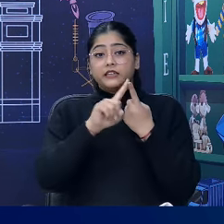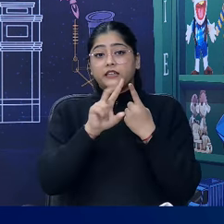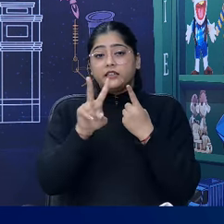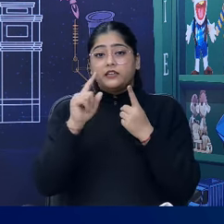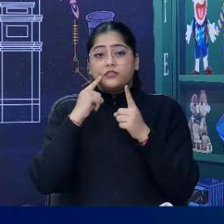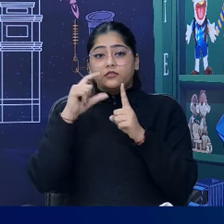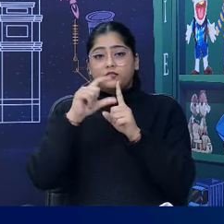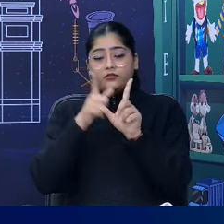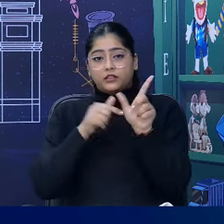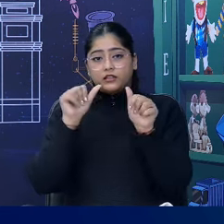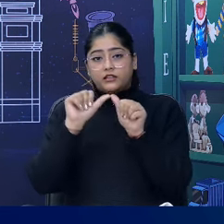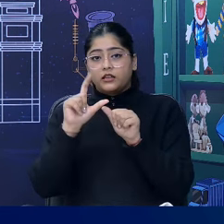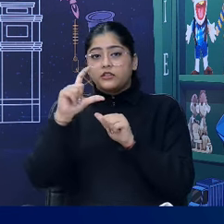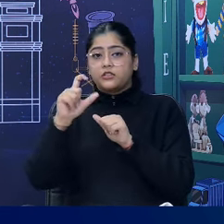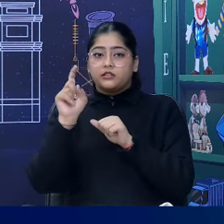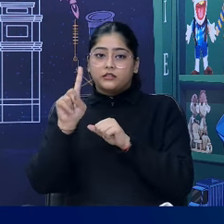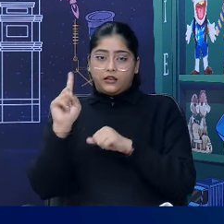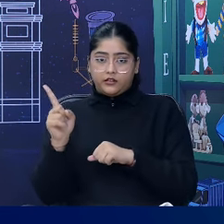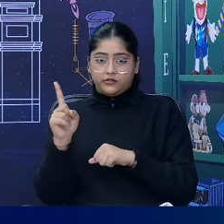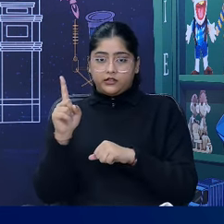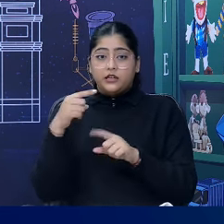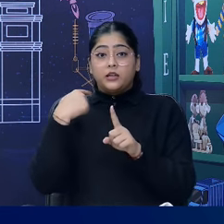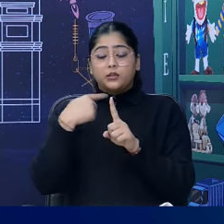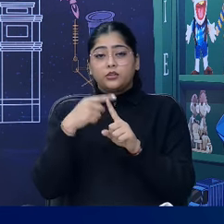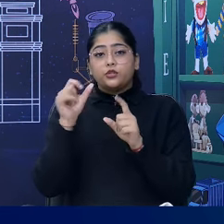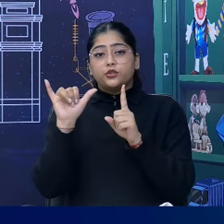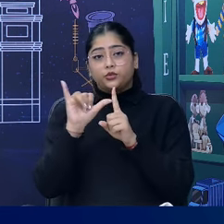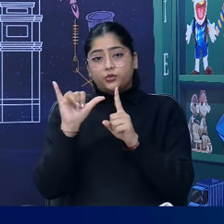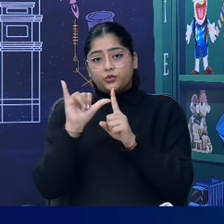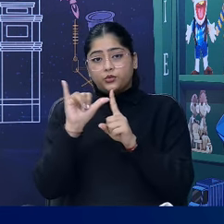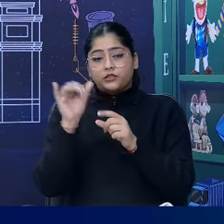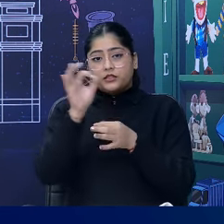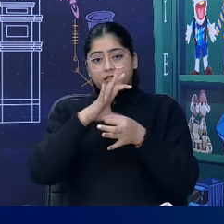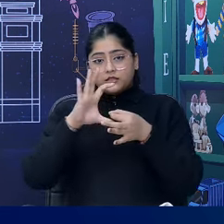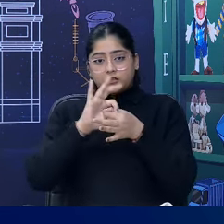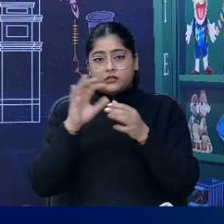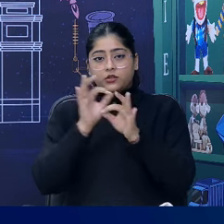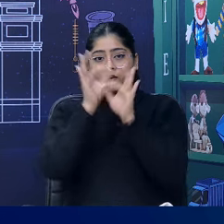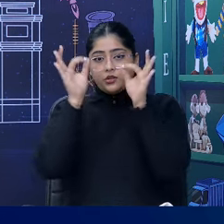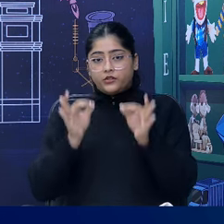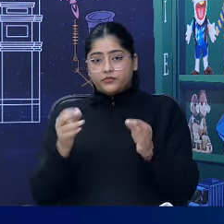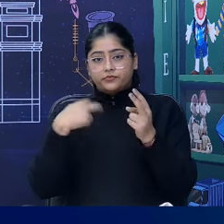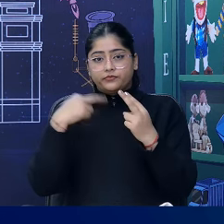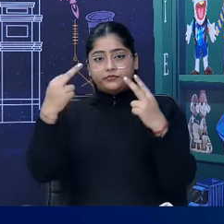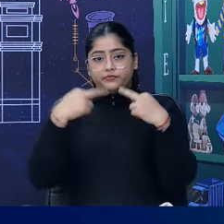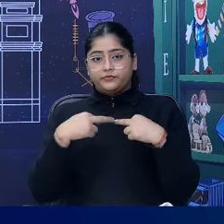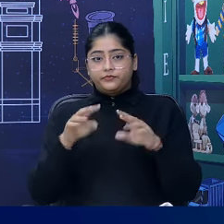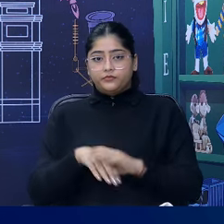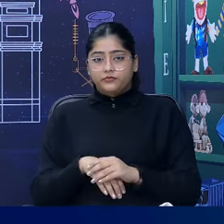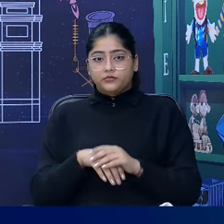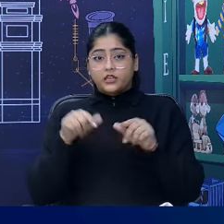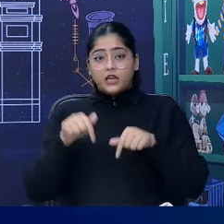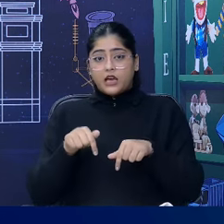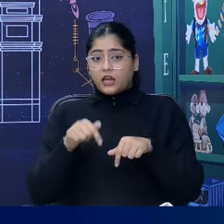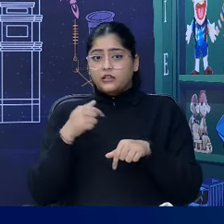नंबर 11 पर और साथ ही साथ हमारे YouTube चैनल ncertofficial ऑफिशियल पर. आज